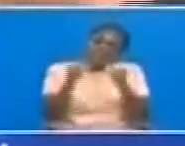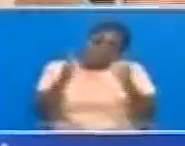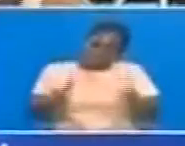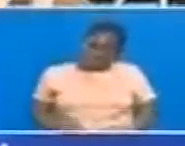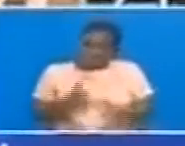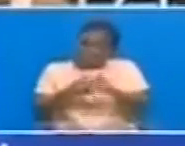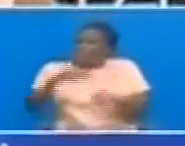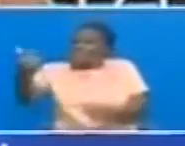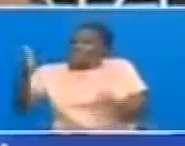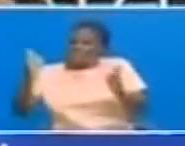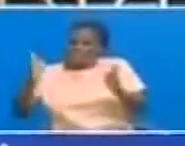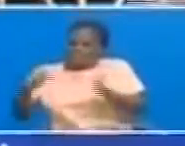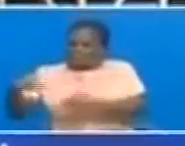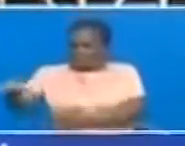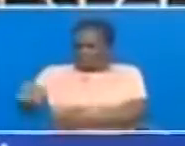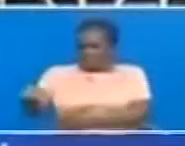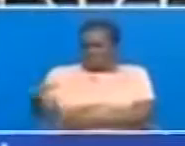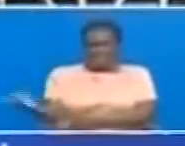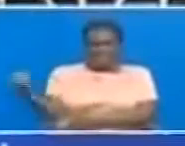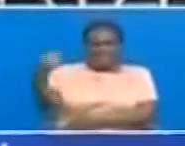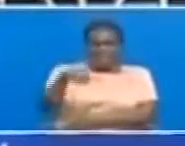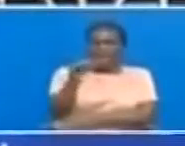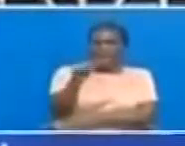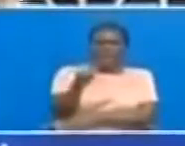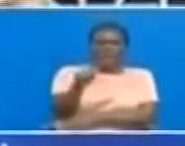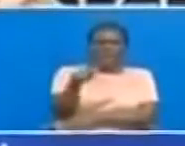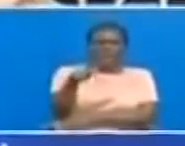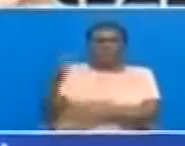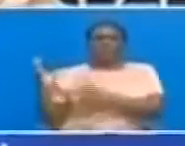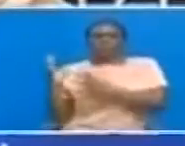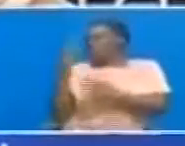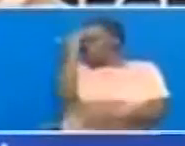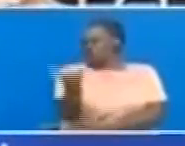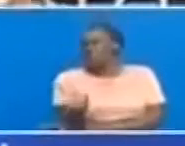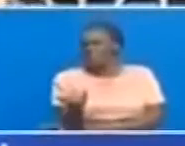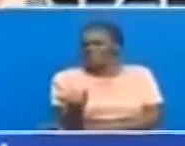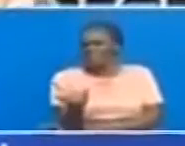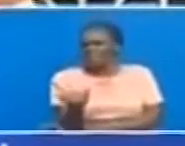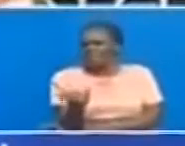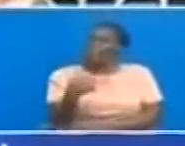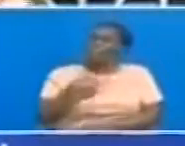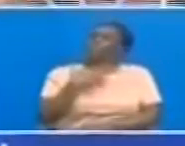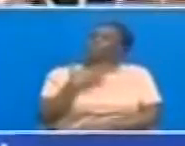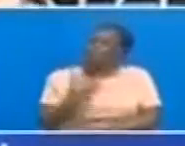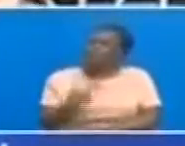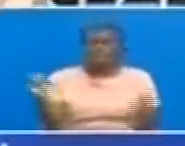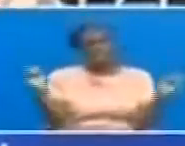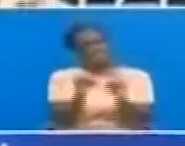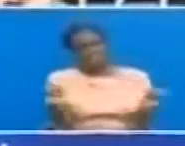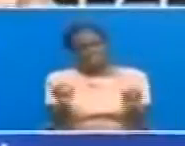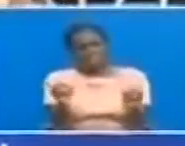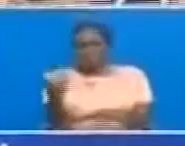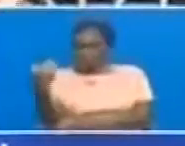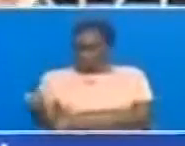yatoka from nowhere tu aje amuatulize, sawa, kwa mbona umbeba ule mtoto? Sio kupenda kwangu huu, nitamjibu